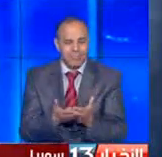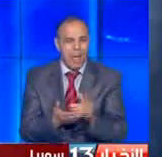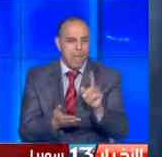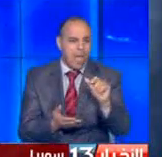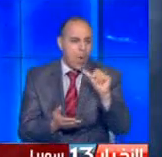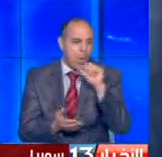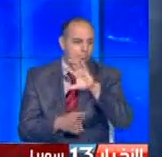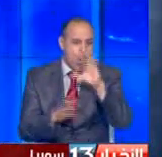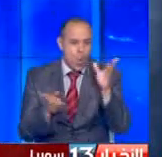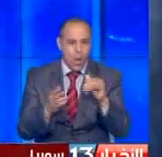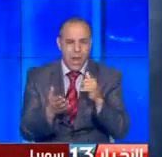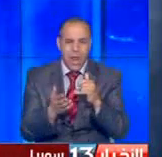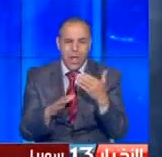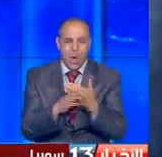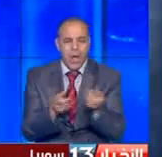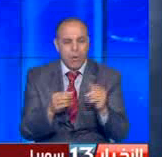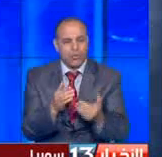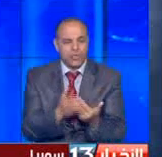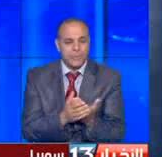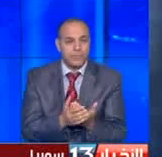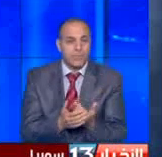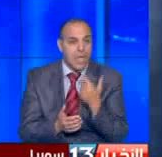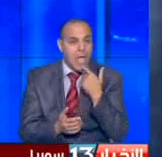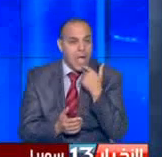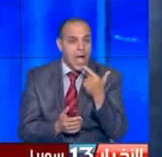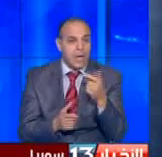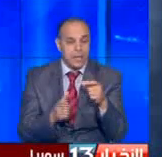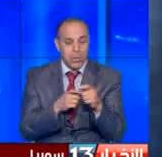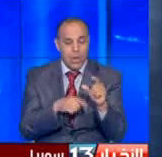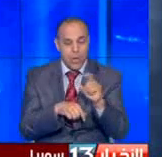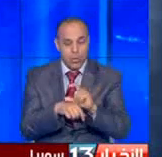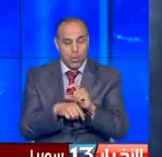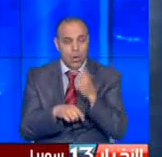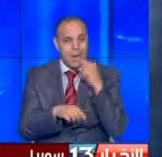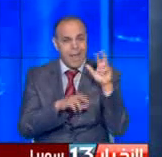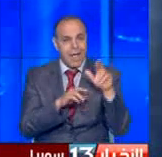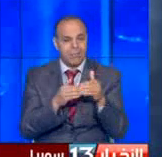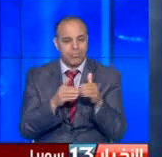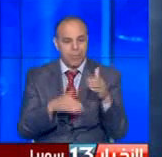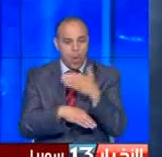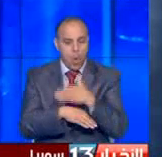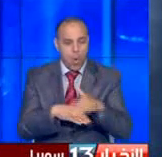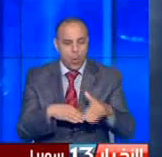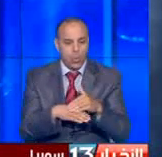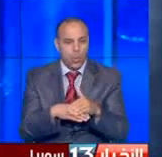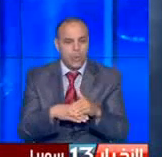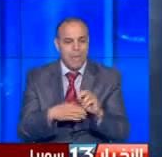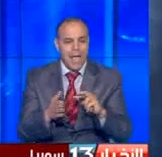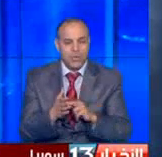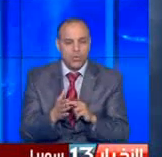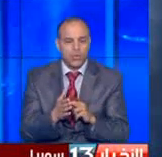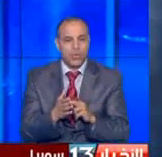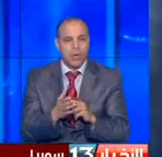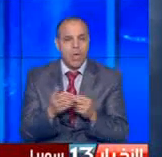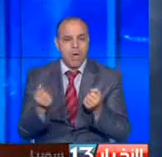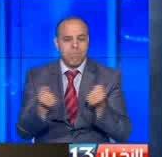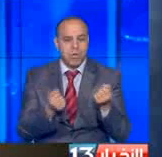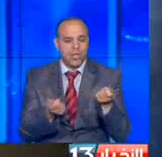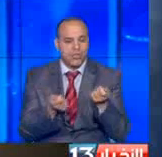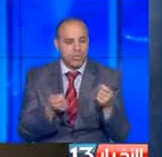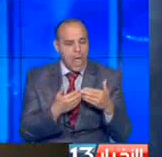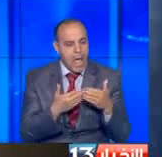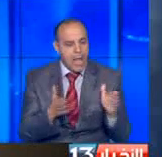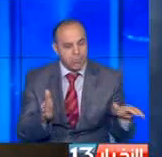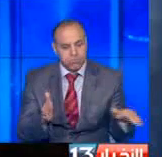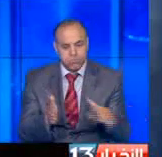وتجديد المدارس بدورها اعلنت السلطات التركيه اعاده فتح معبر الحدودين عن سوريا من مشاحنات التجاريه